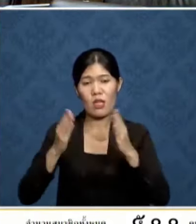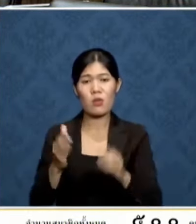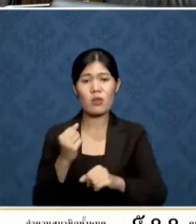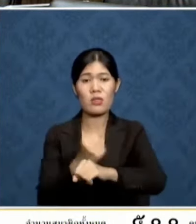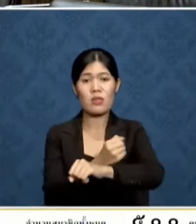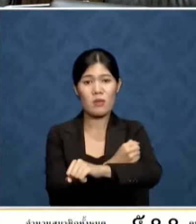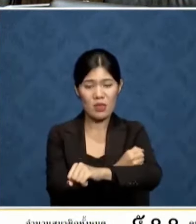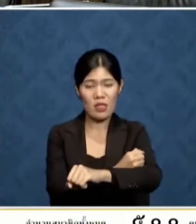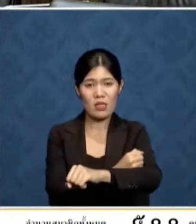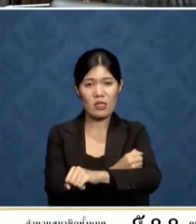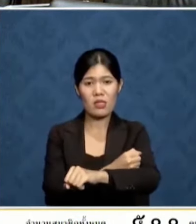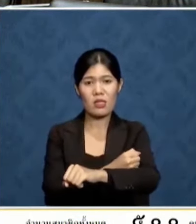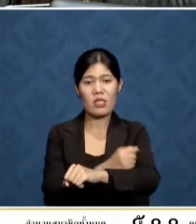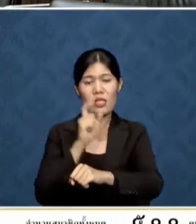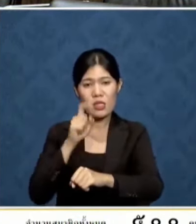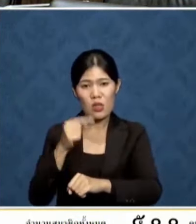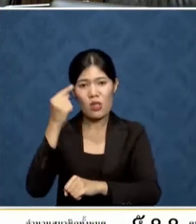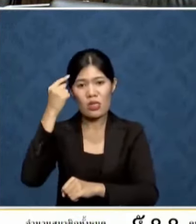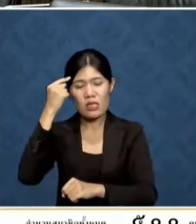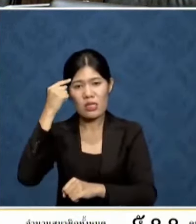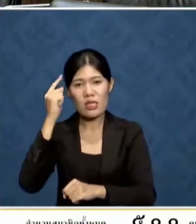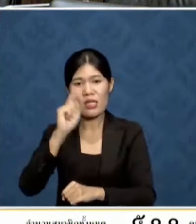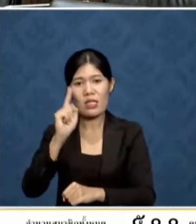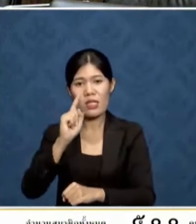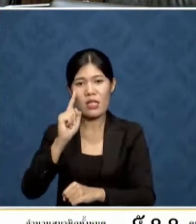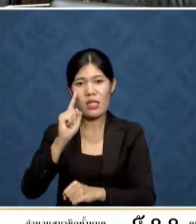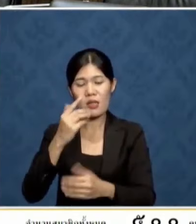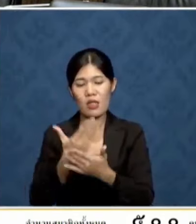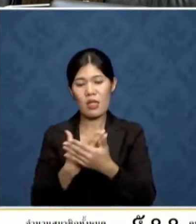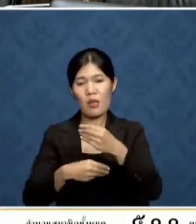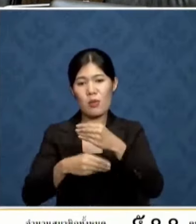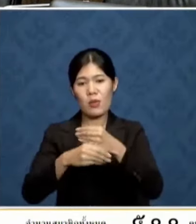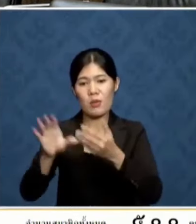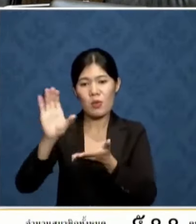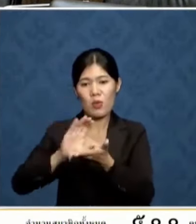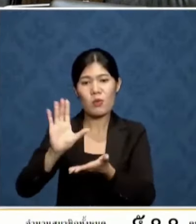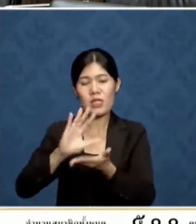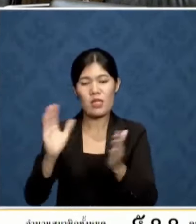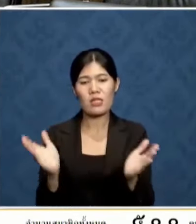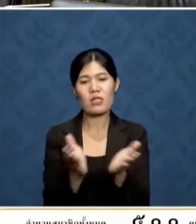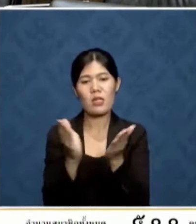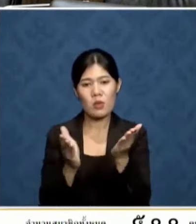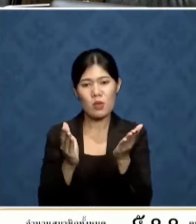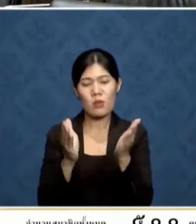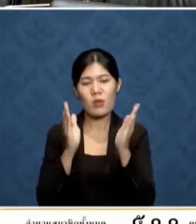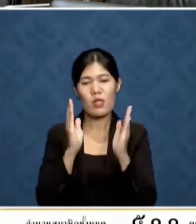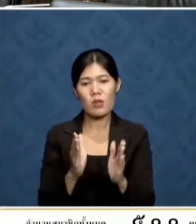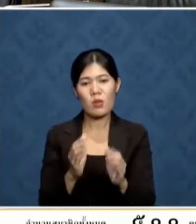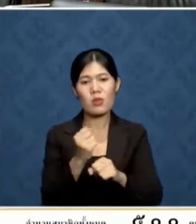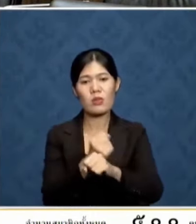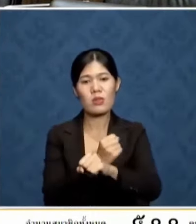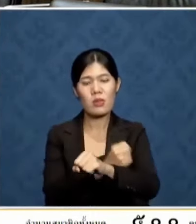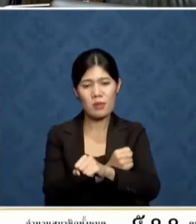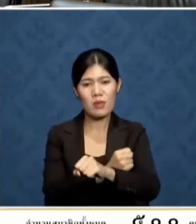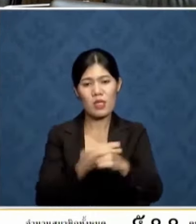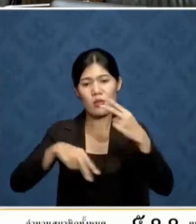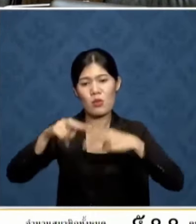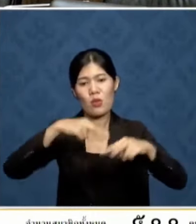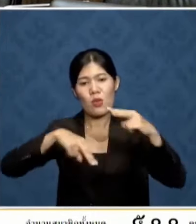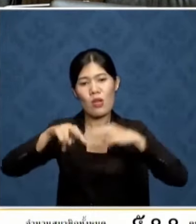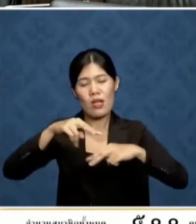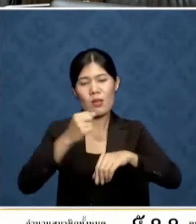ทั้งประเทศได้นะครับโจทย์ที่ไม่ต้องเพิ่มงบประมาณอย่างมากมายมหาศาลคือการสนับสนุนให้มีสหภาพแรงงานครับให้แรงงานได้ดูแลกัน